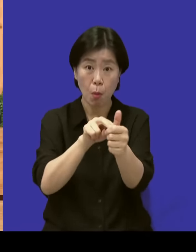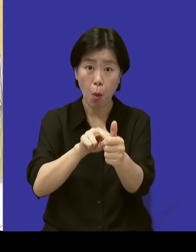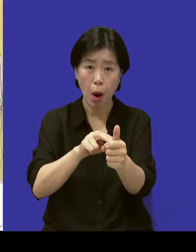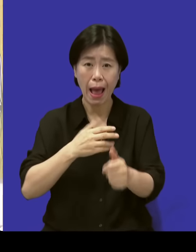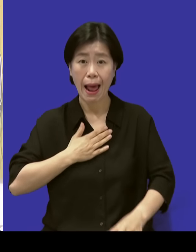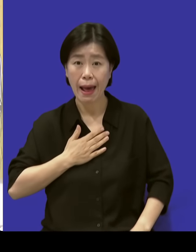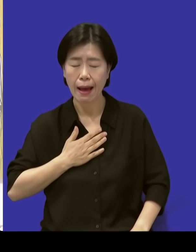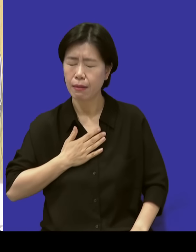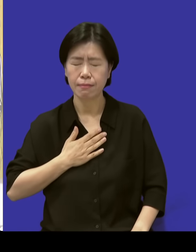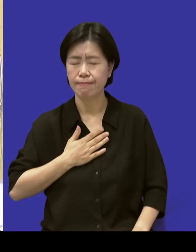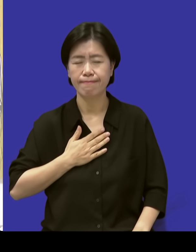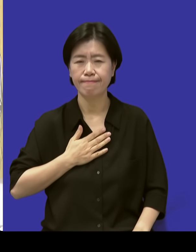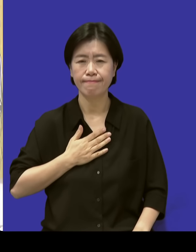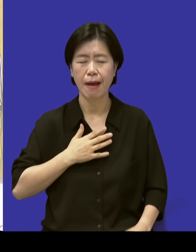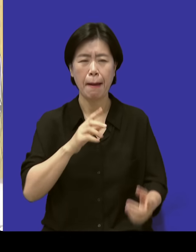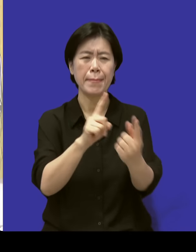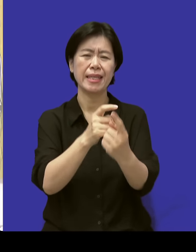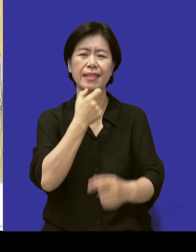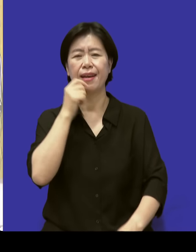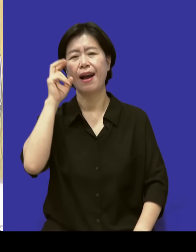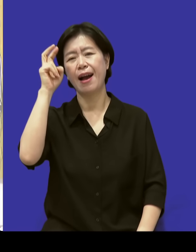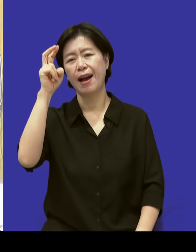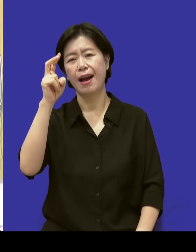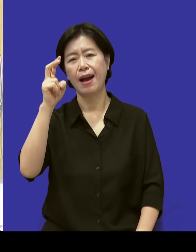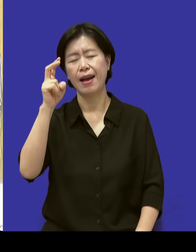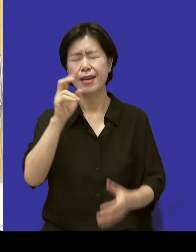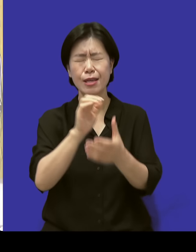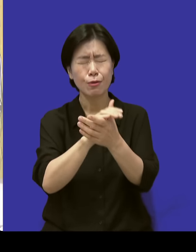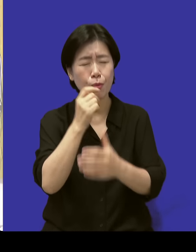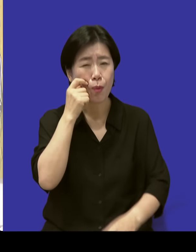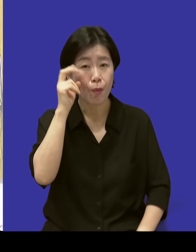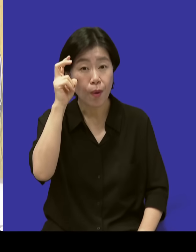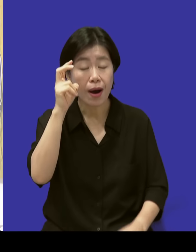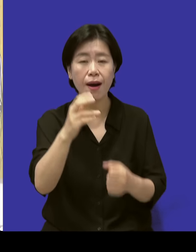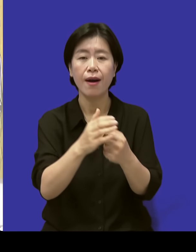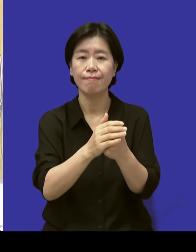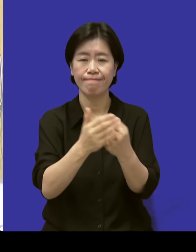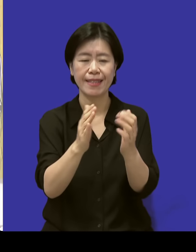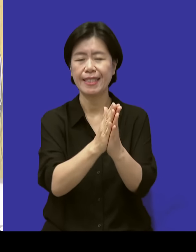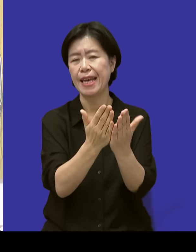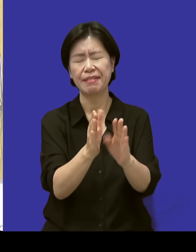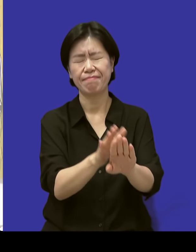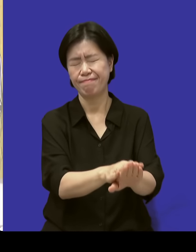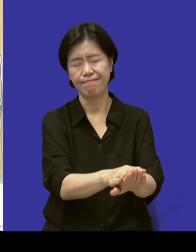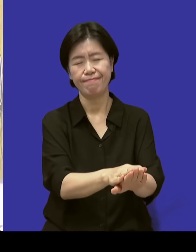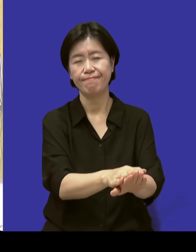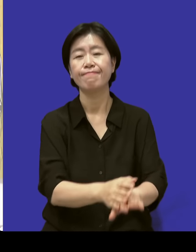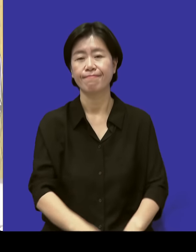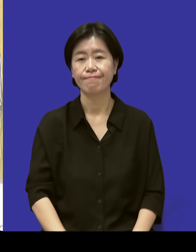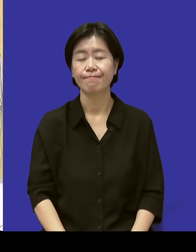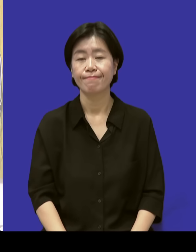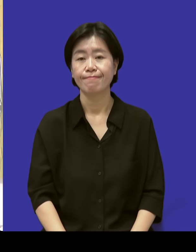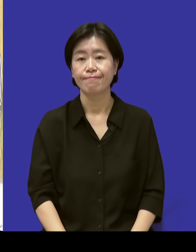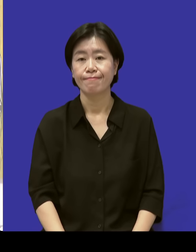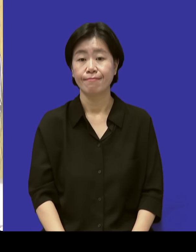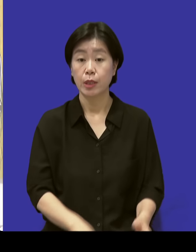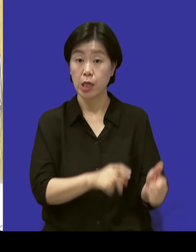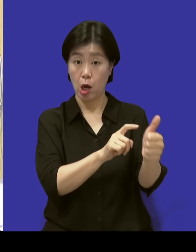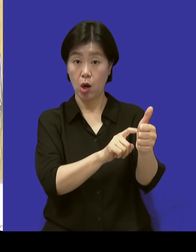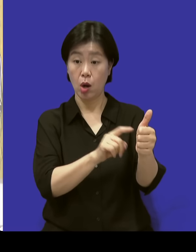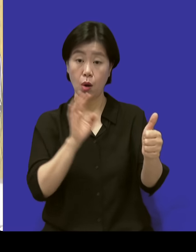예. 그래서 며칠 동안 괴로워하다가 이 수용자를 잠깐 만났어요. 만나서